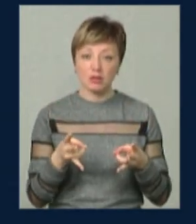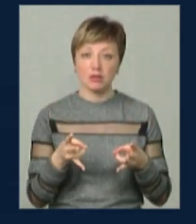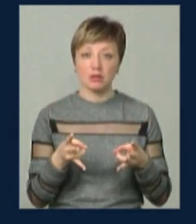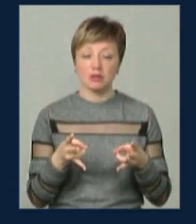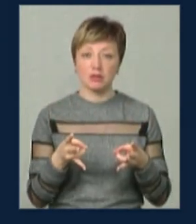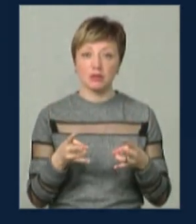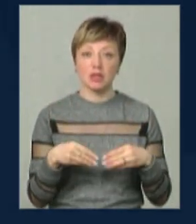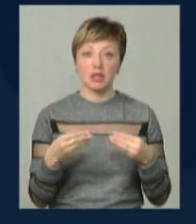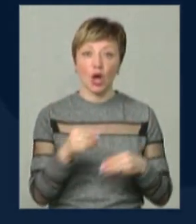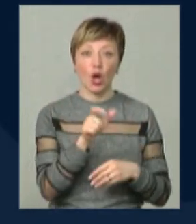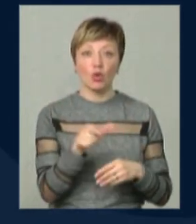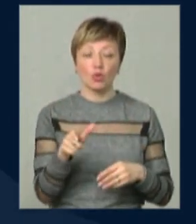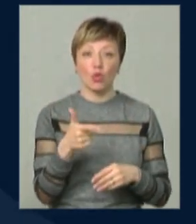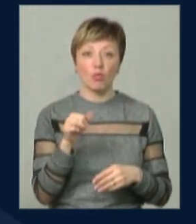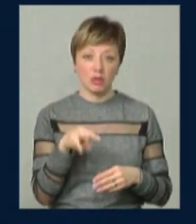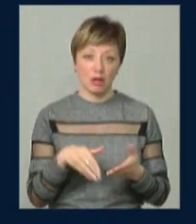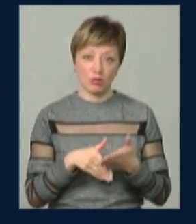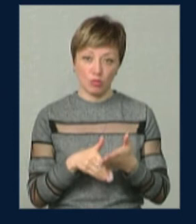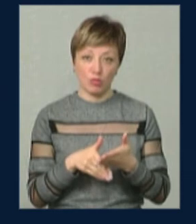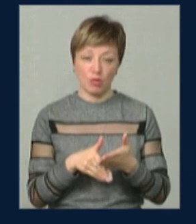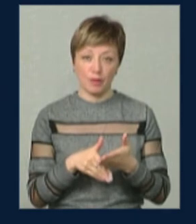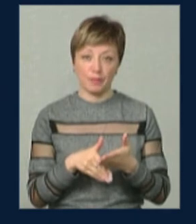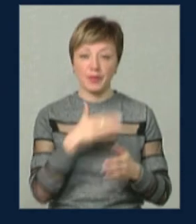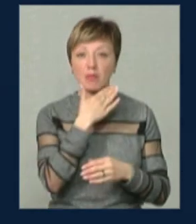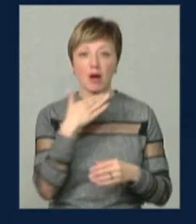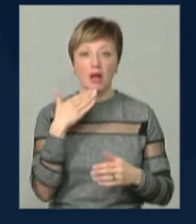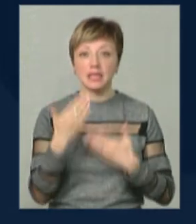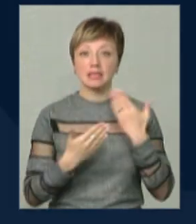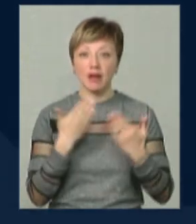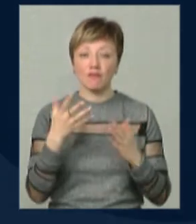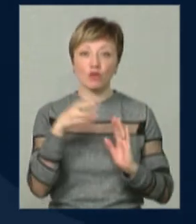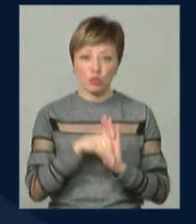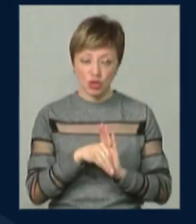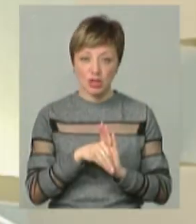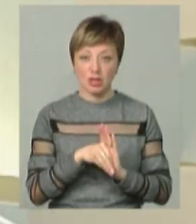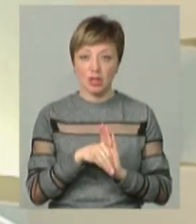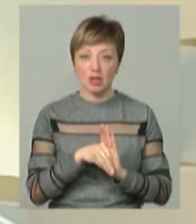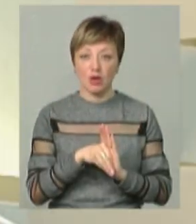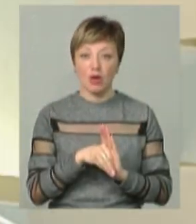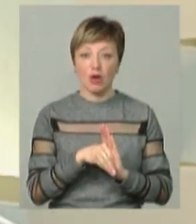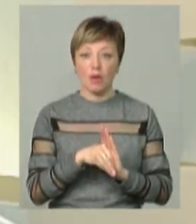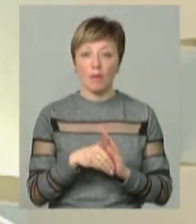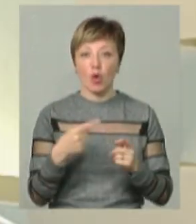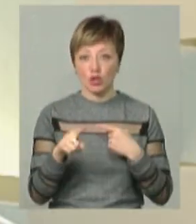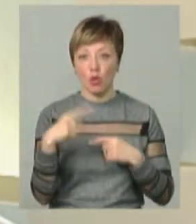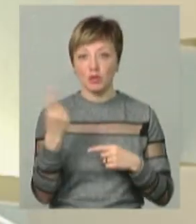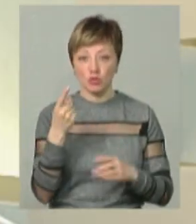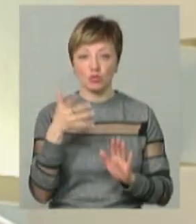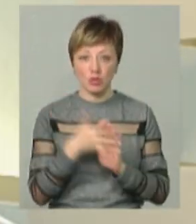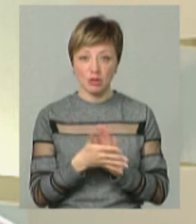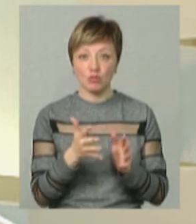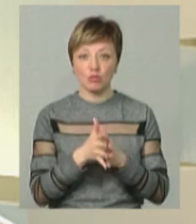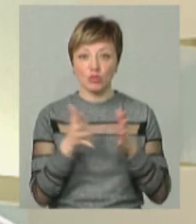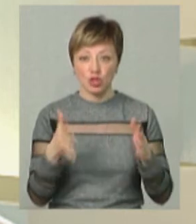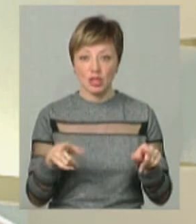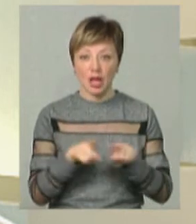надання людям гуманітарної саме допомоги. Ну, багато звернень, і в тому числі, ну, по інших областям, зрозуміло, набагато